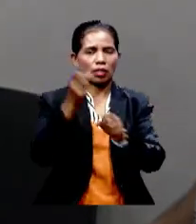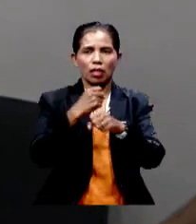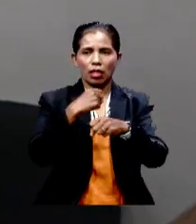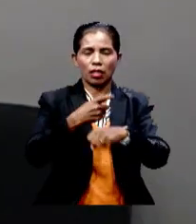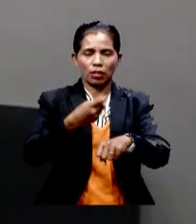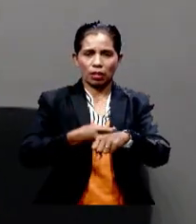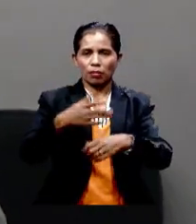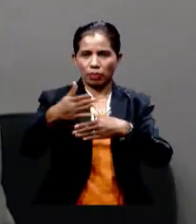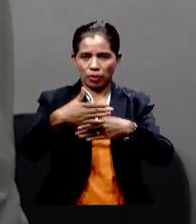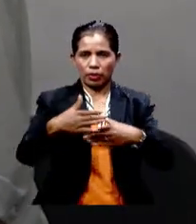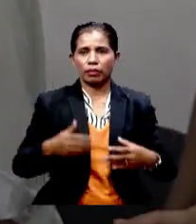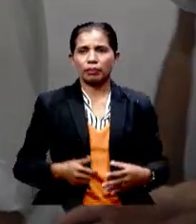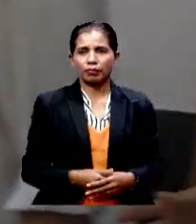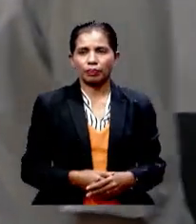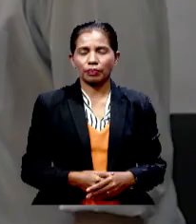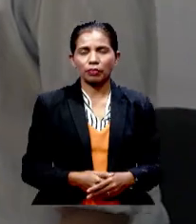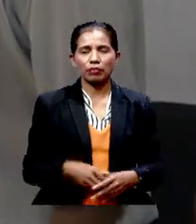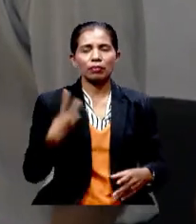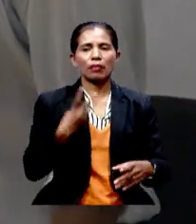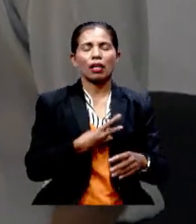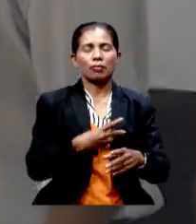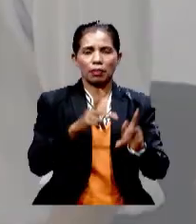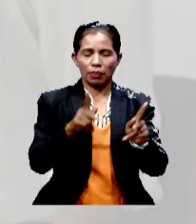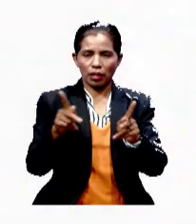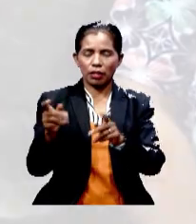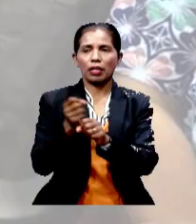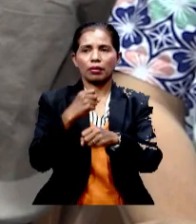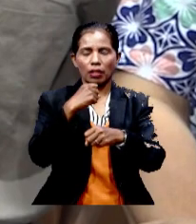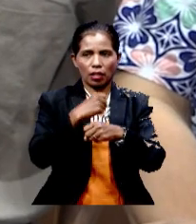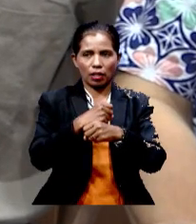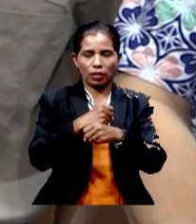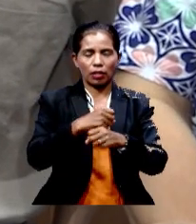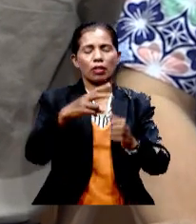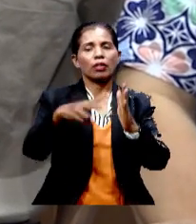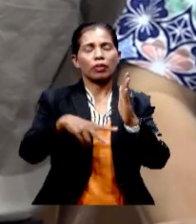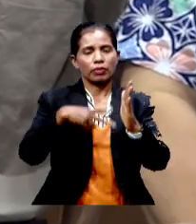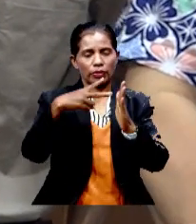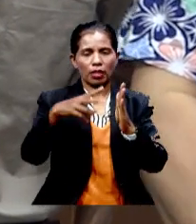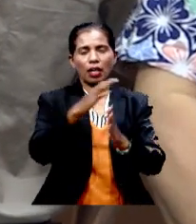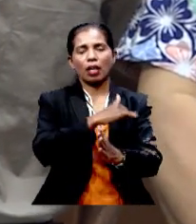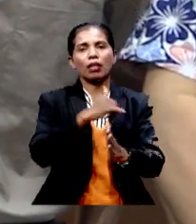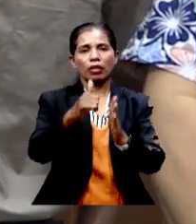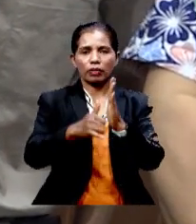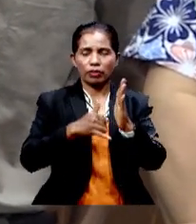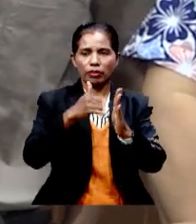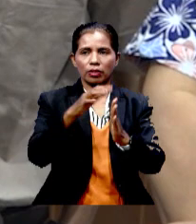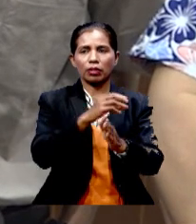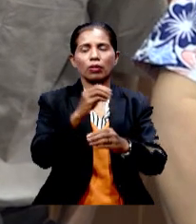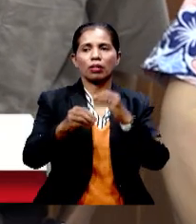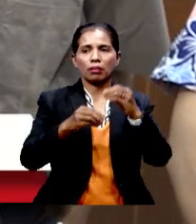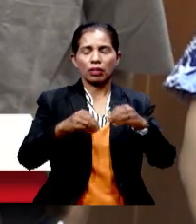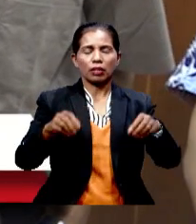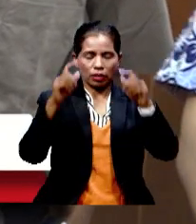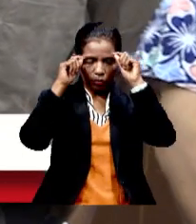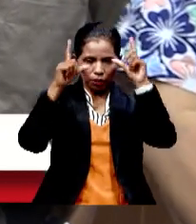tempo badak. Akan berencana untuk membuat film novel terlebih dahulu, lalu selanjutnya untuk film tentang persahabatan Indonesia